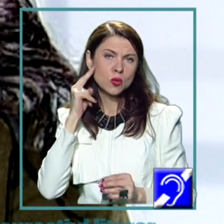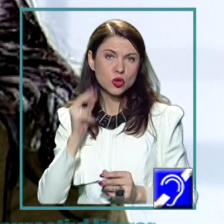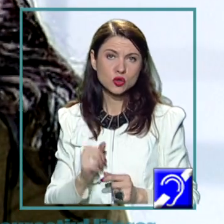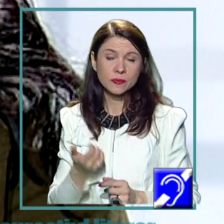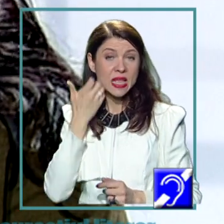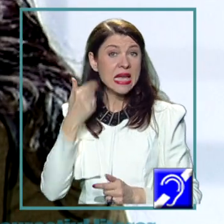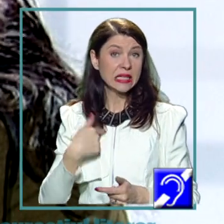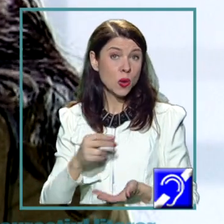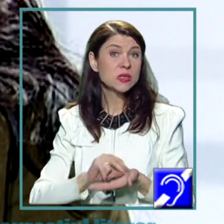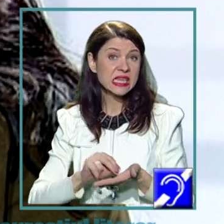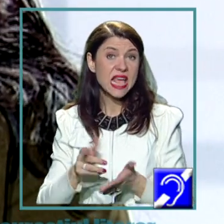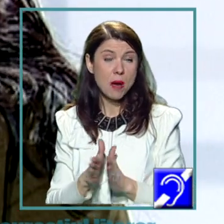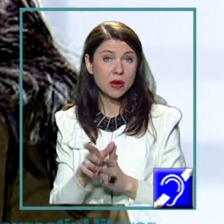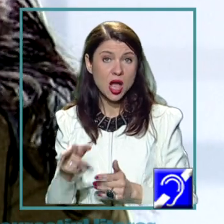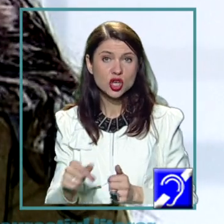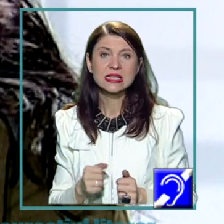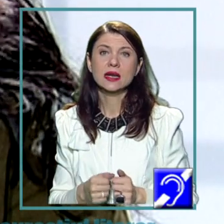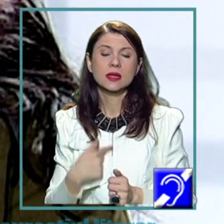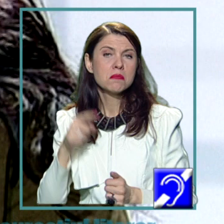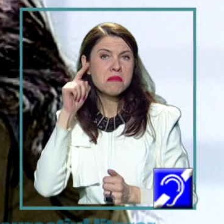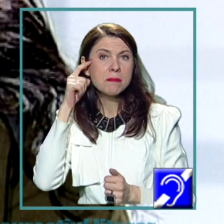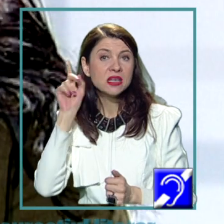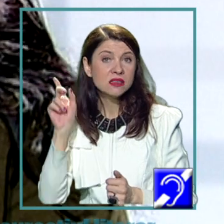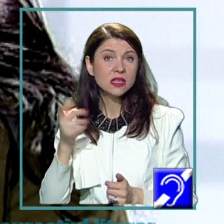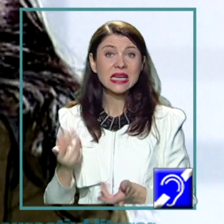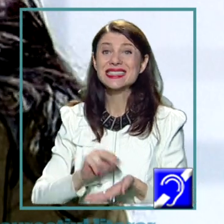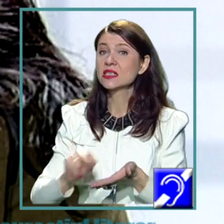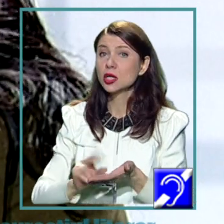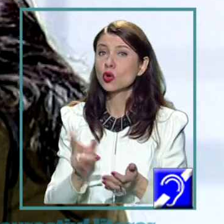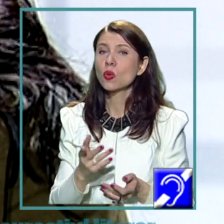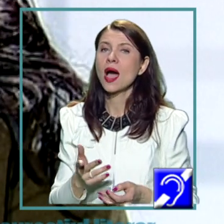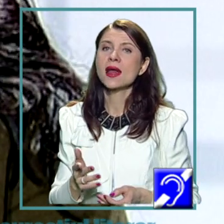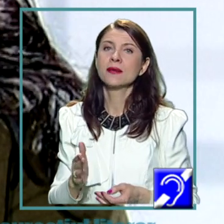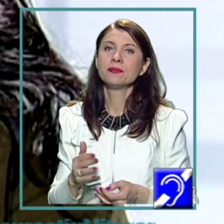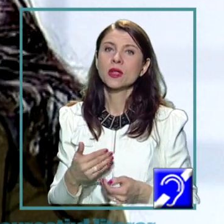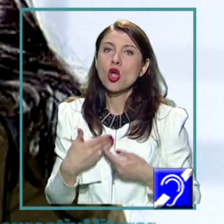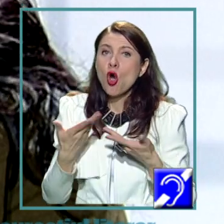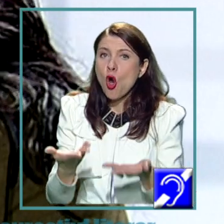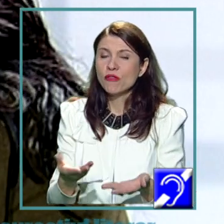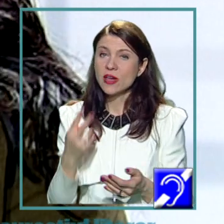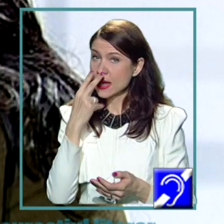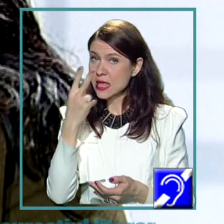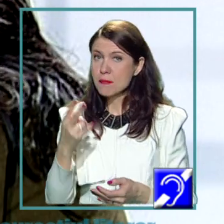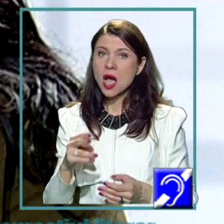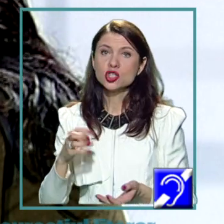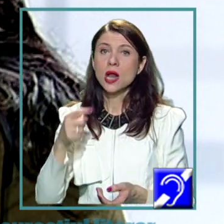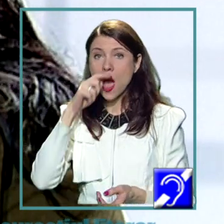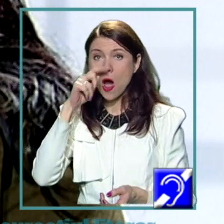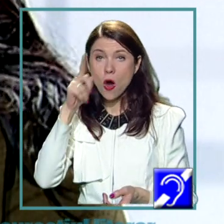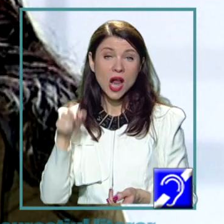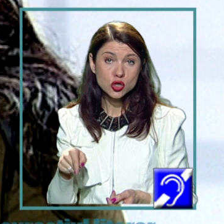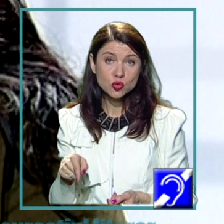Bucureștiul lui Mircea Eliade, m-am gândit că, de fapt, scriitorul care privilegiază imaginea orașului în literatura română este